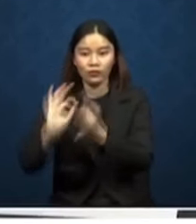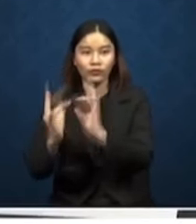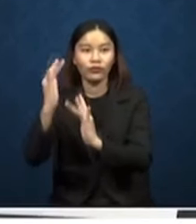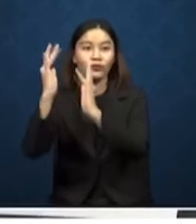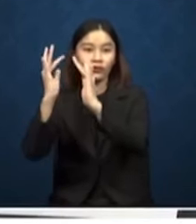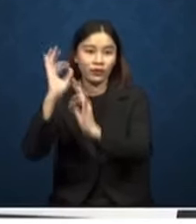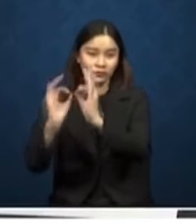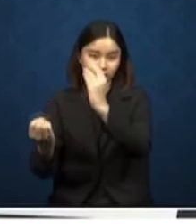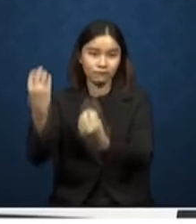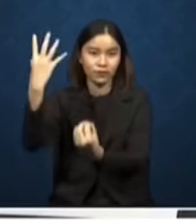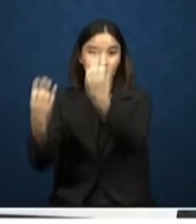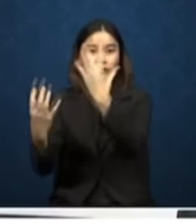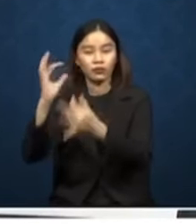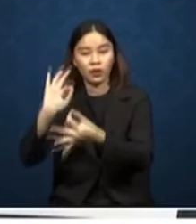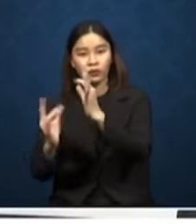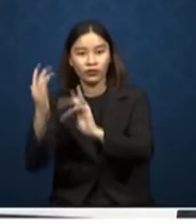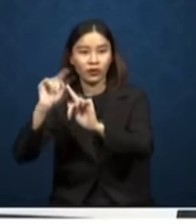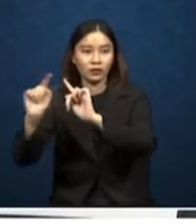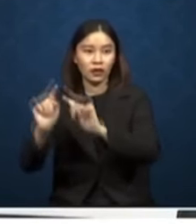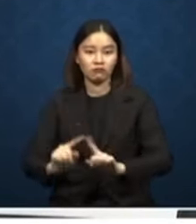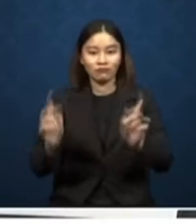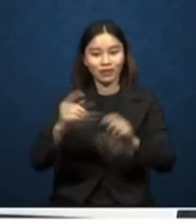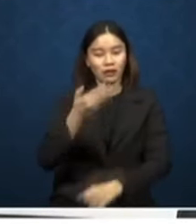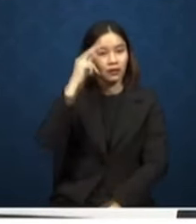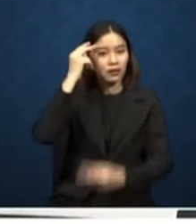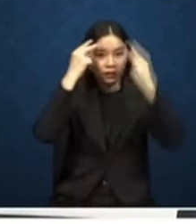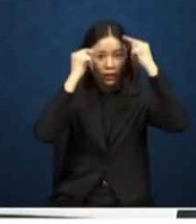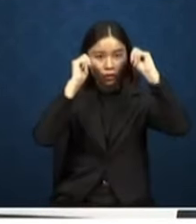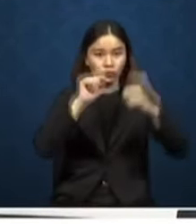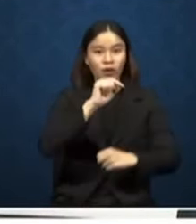อะไรต่างๆนะครับแต่ท่านก็ยังให้ความสำคัญในเรื่องเหล่านี้